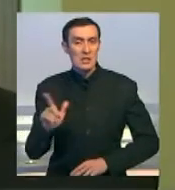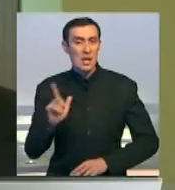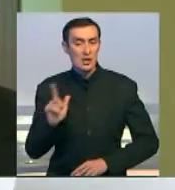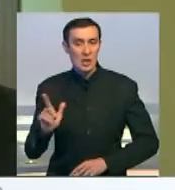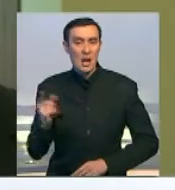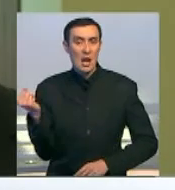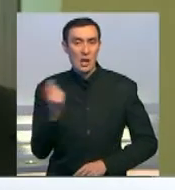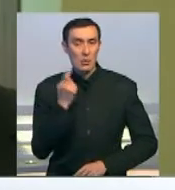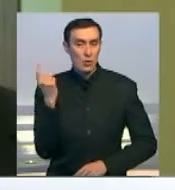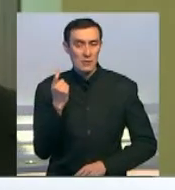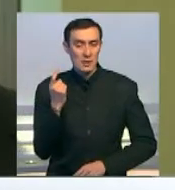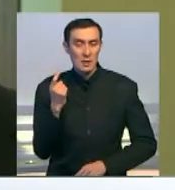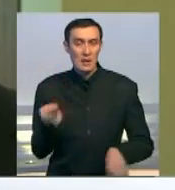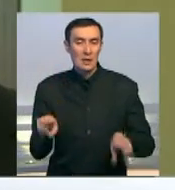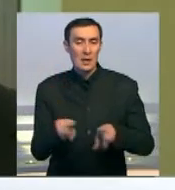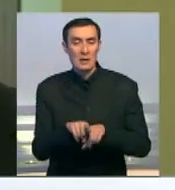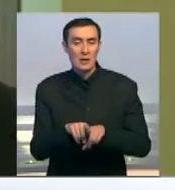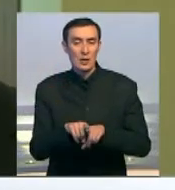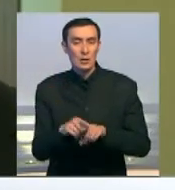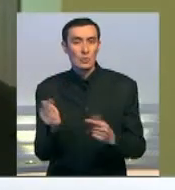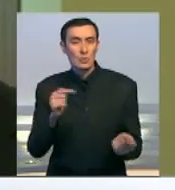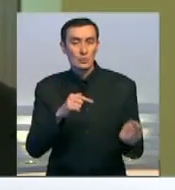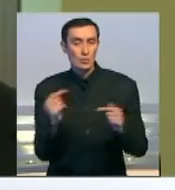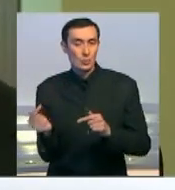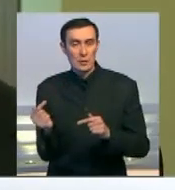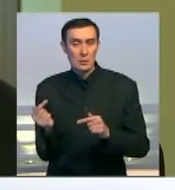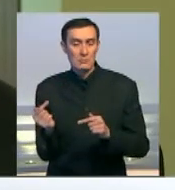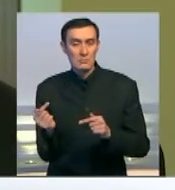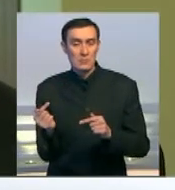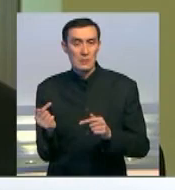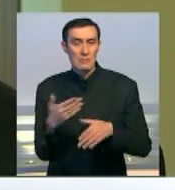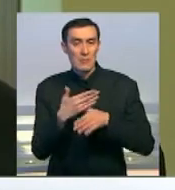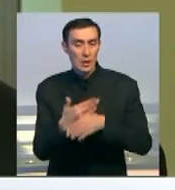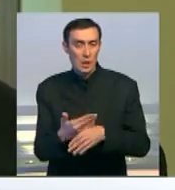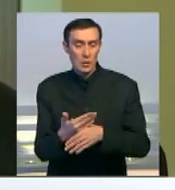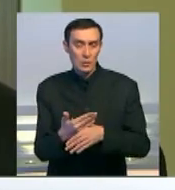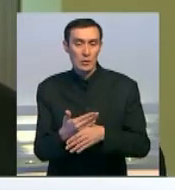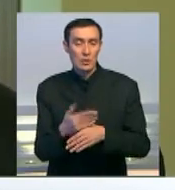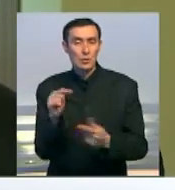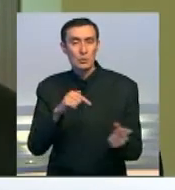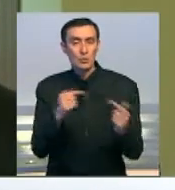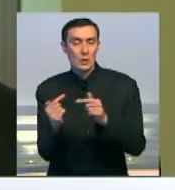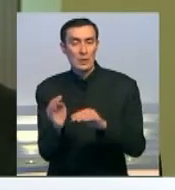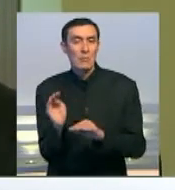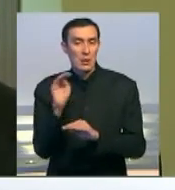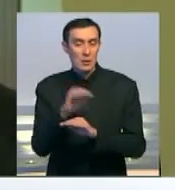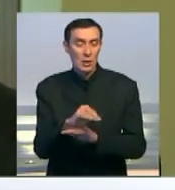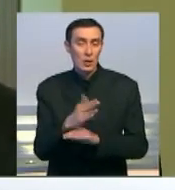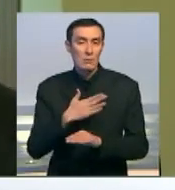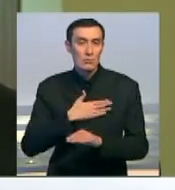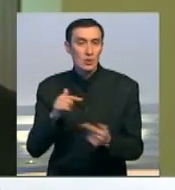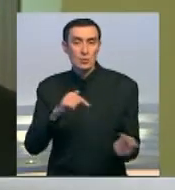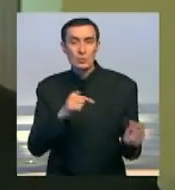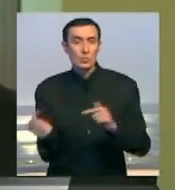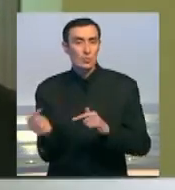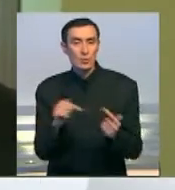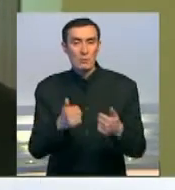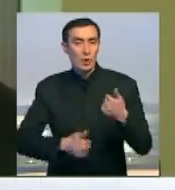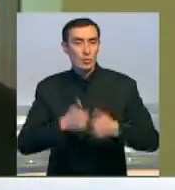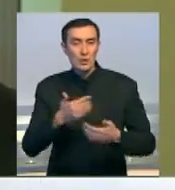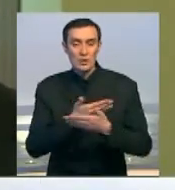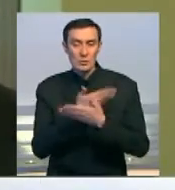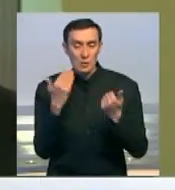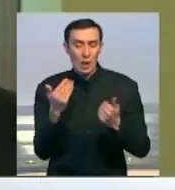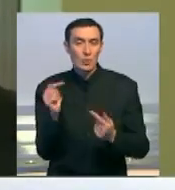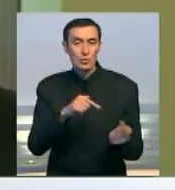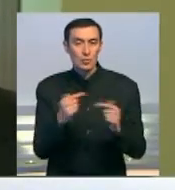так сложны, как пазл. Они соединяются прочно и дополняют друг друга. Мы друг с другом не конкурируем, а